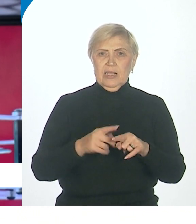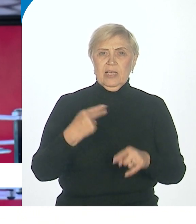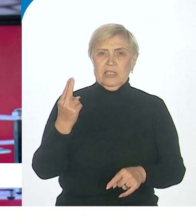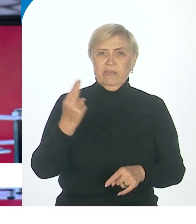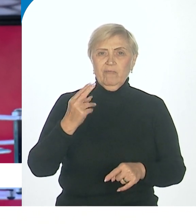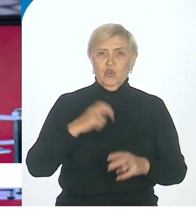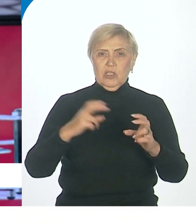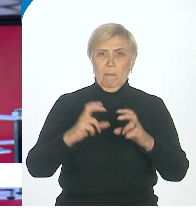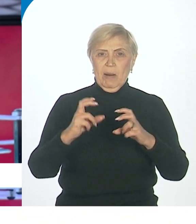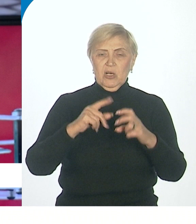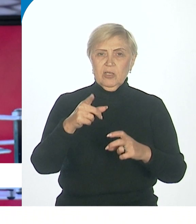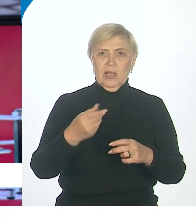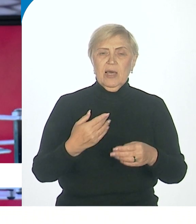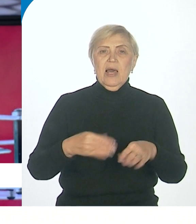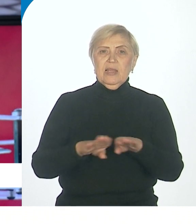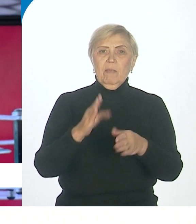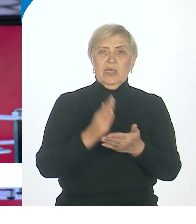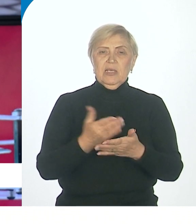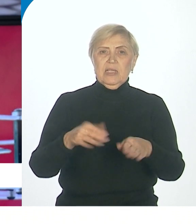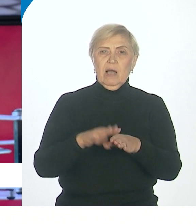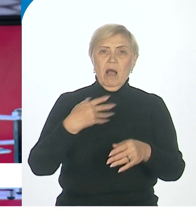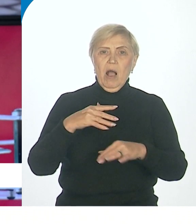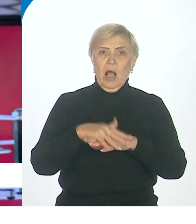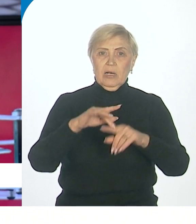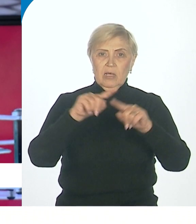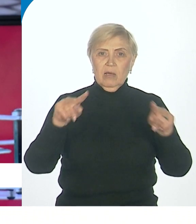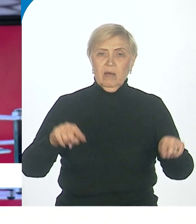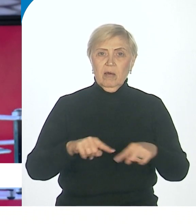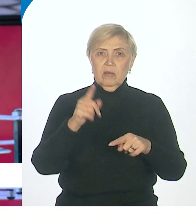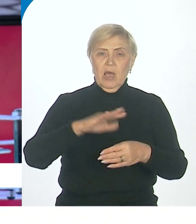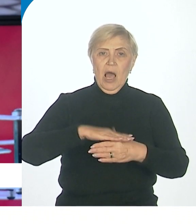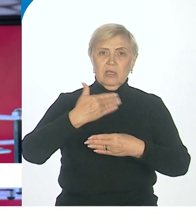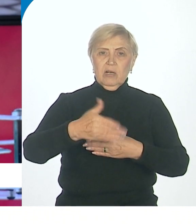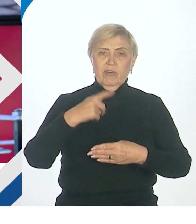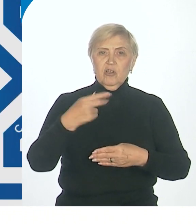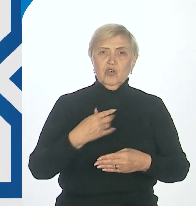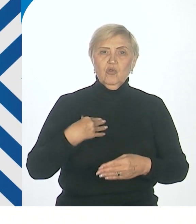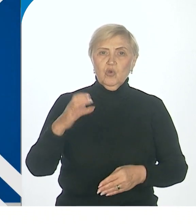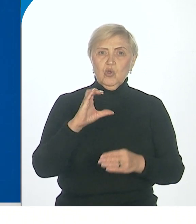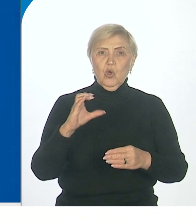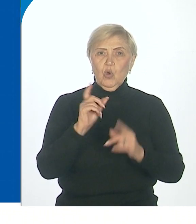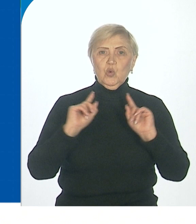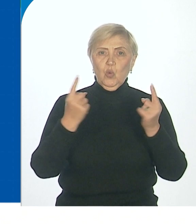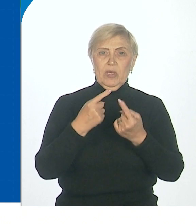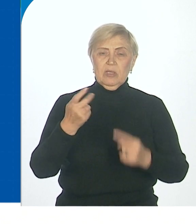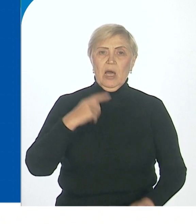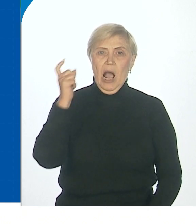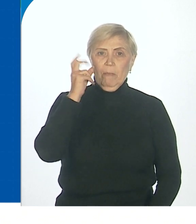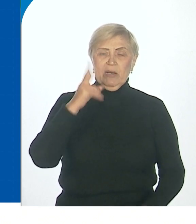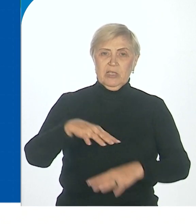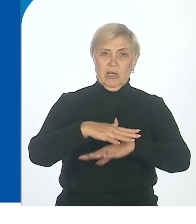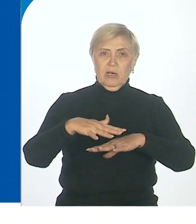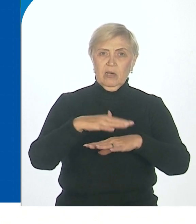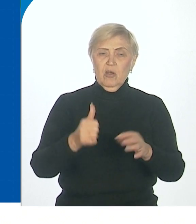промышленности». Да. И там есть такая интерактивная карта, очень занимательная. Ты открываешь субъекты и смотришь. Хабаровский край, первое,